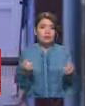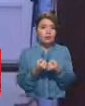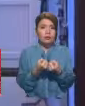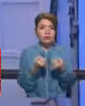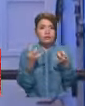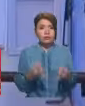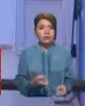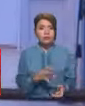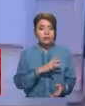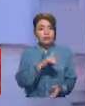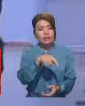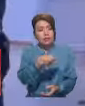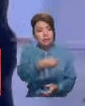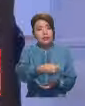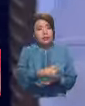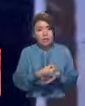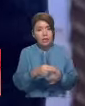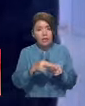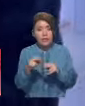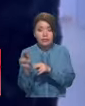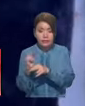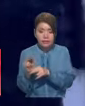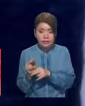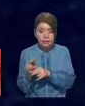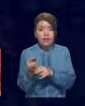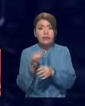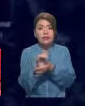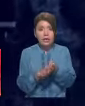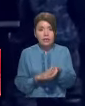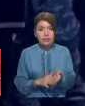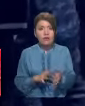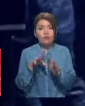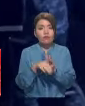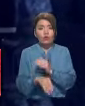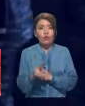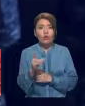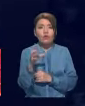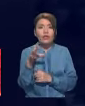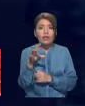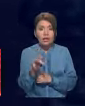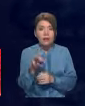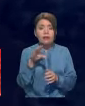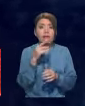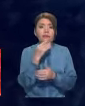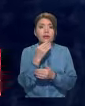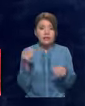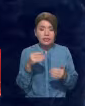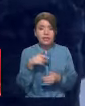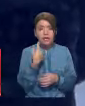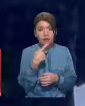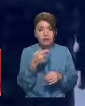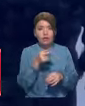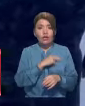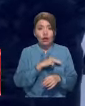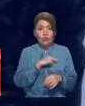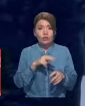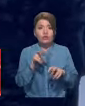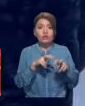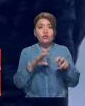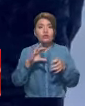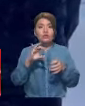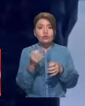Требовали отправить сбережения на лечение пострадавших, а далее в дело включались курьеры. Правда, последние уверяют, что работу нашли в